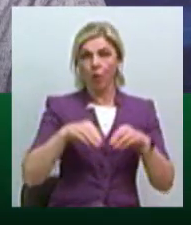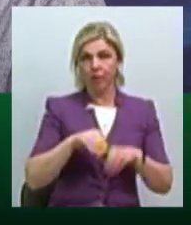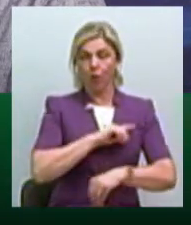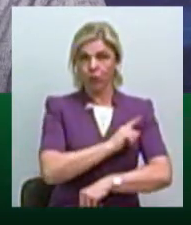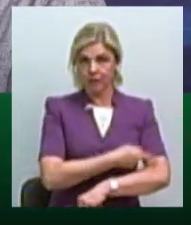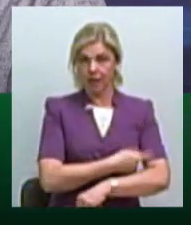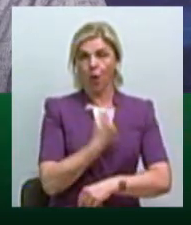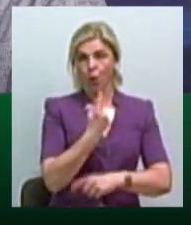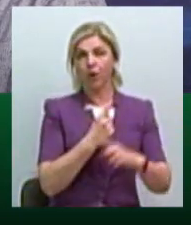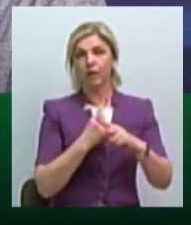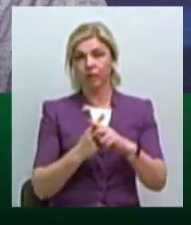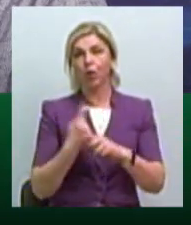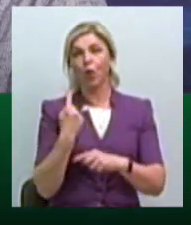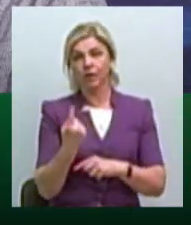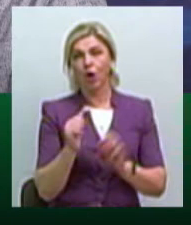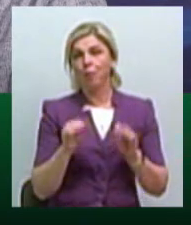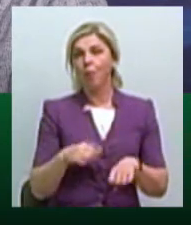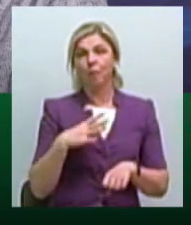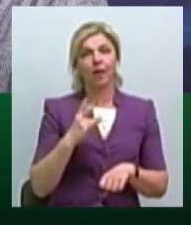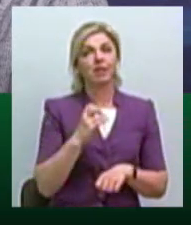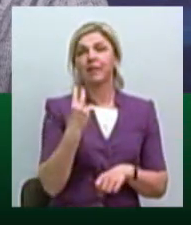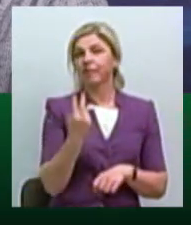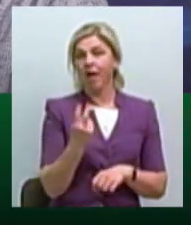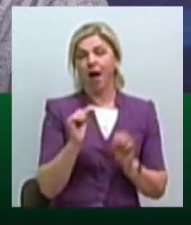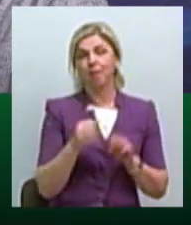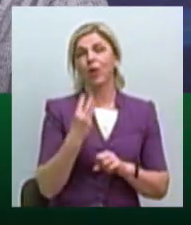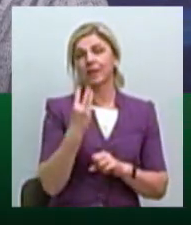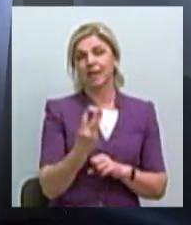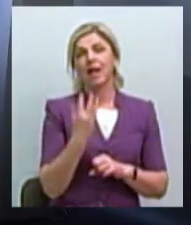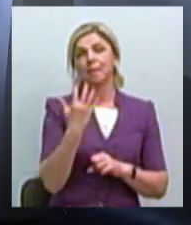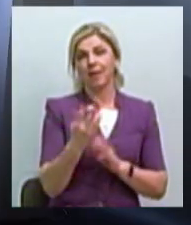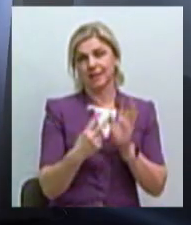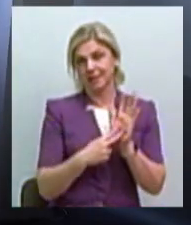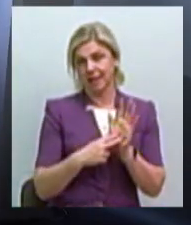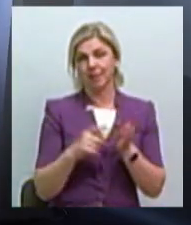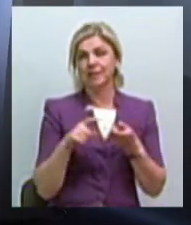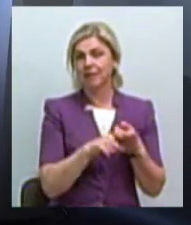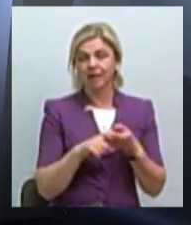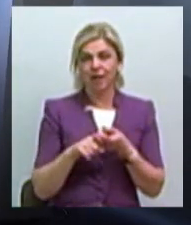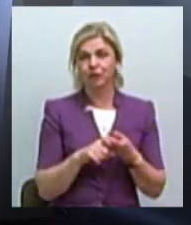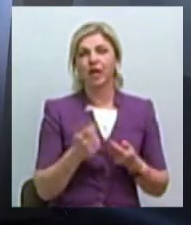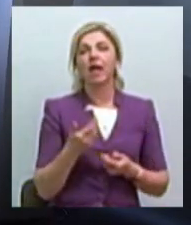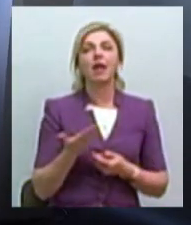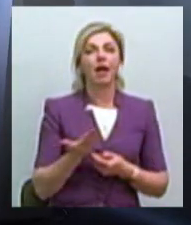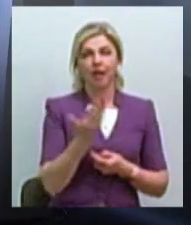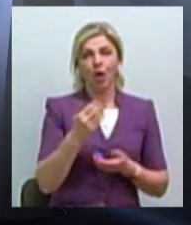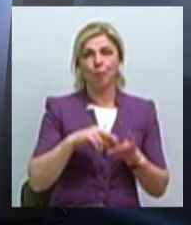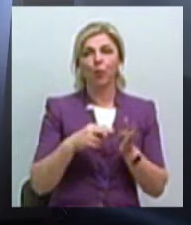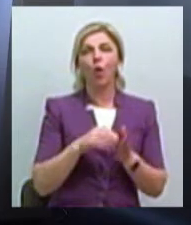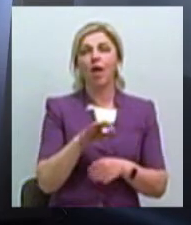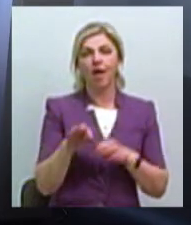один може бути не два, а три, п'ять чи сім, залежно від того, який проєктний